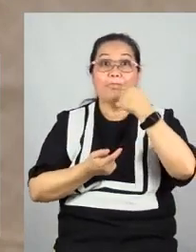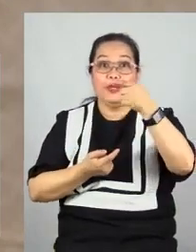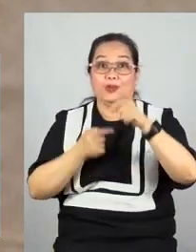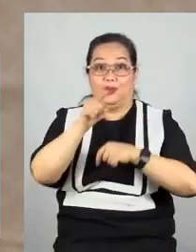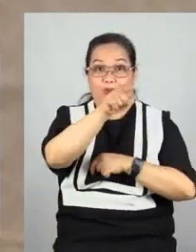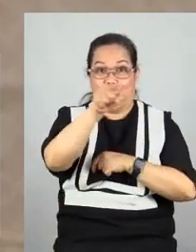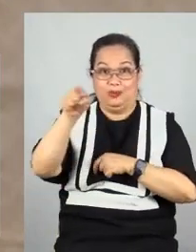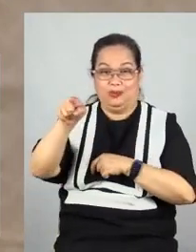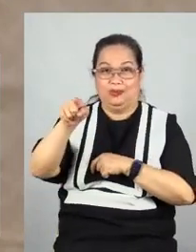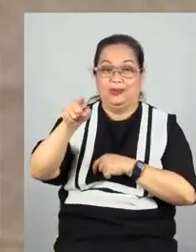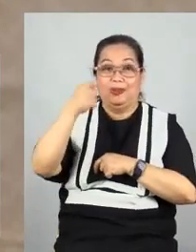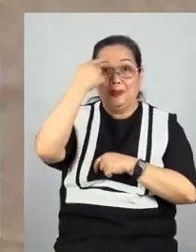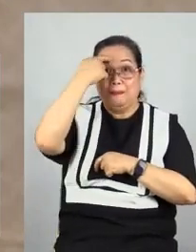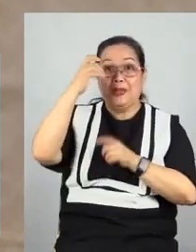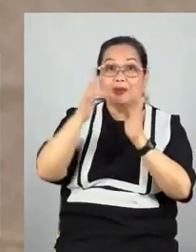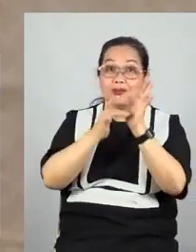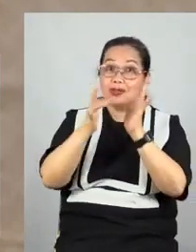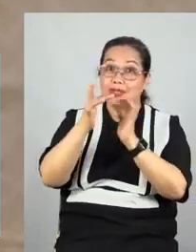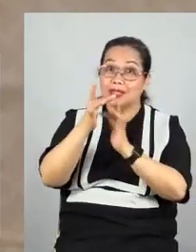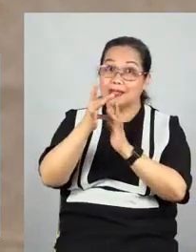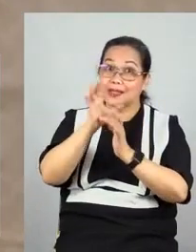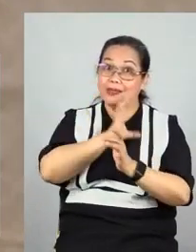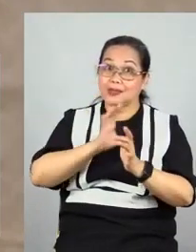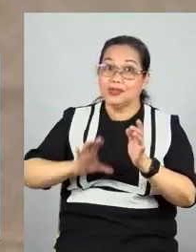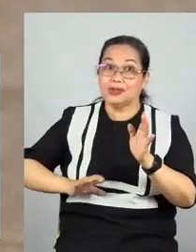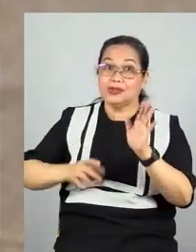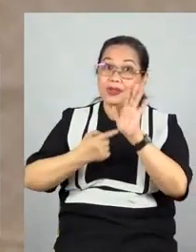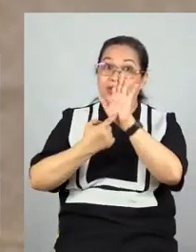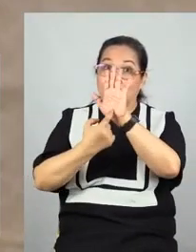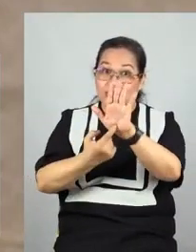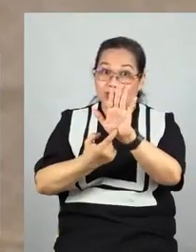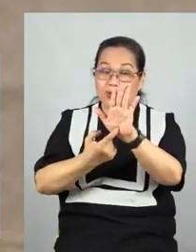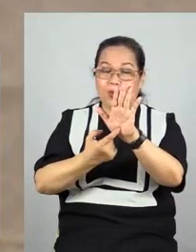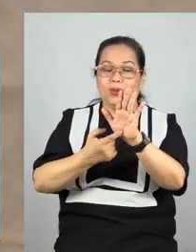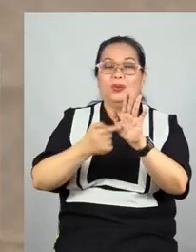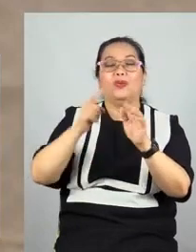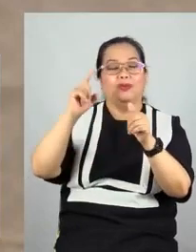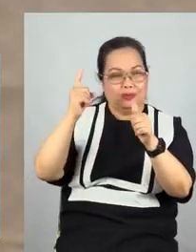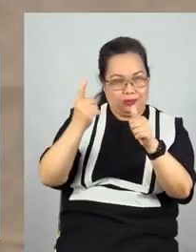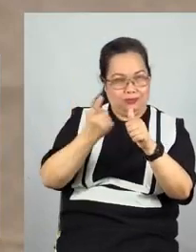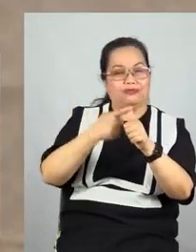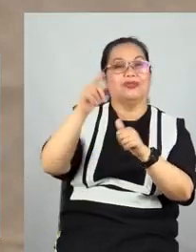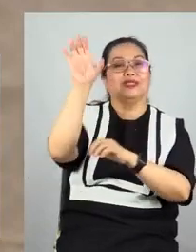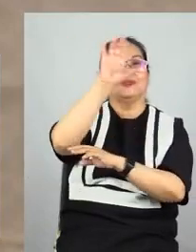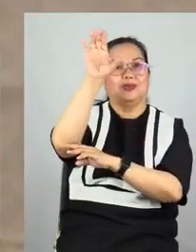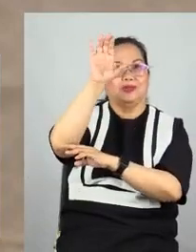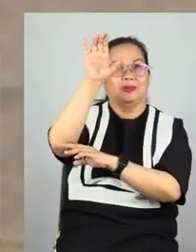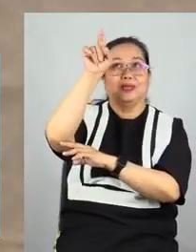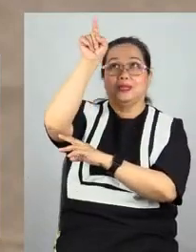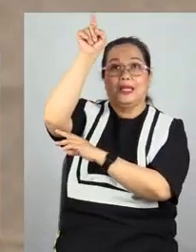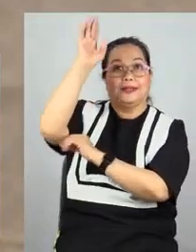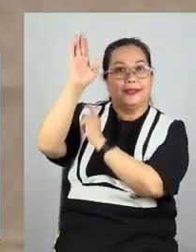Kasi ganun ang ginawa ng Panginoon nung unang Kapaskuhan.